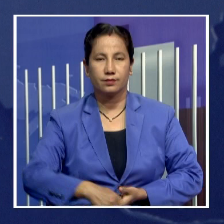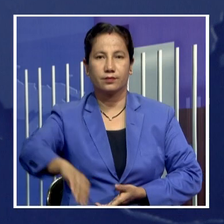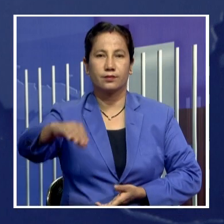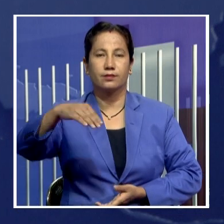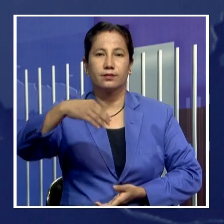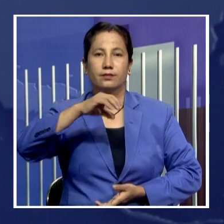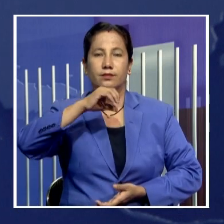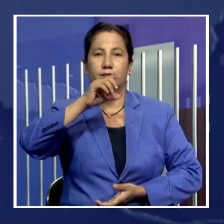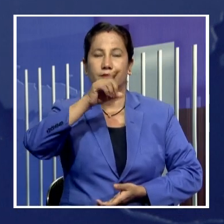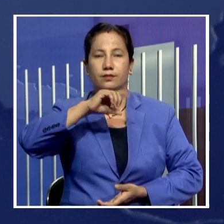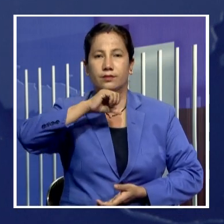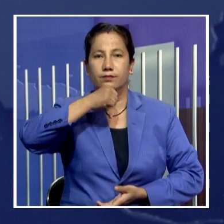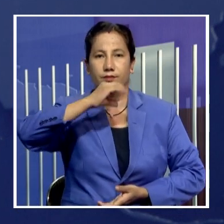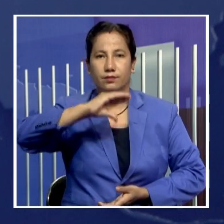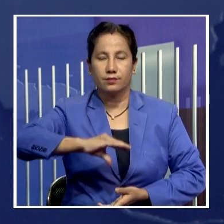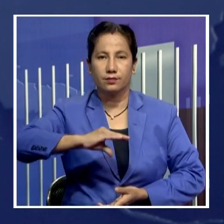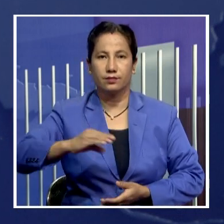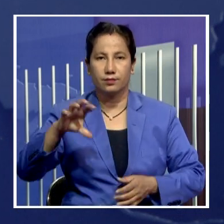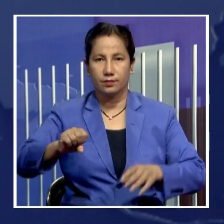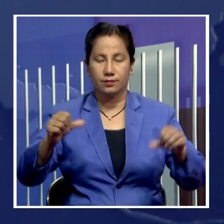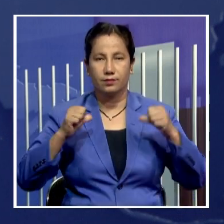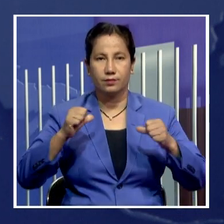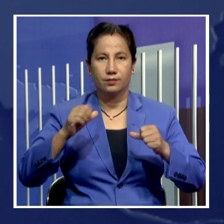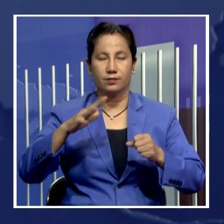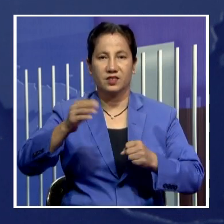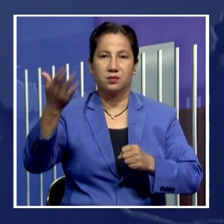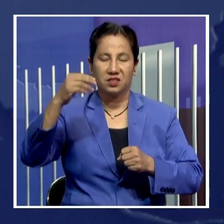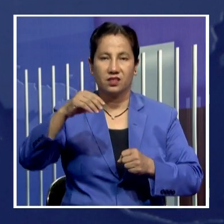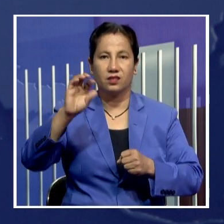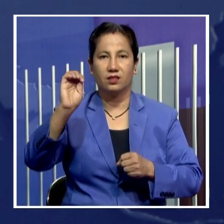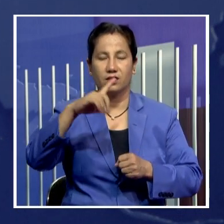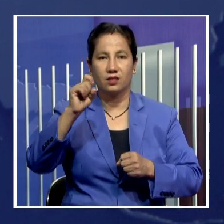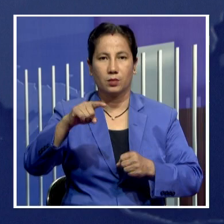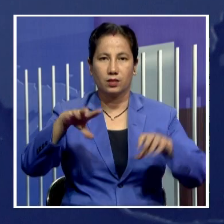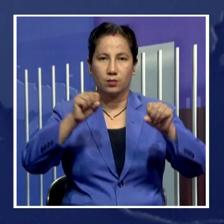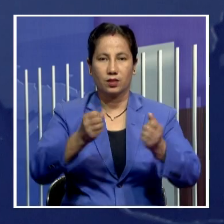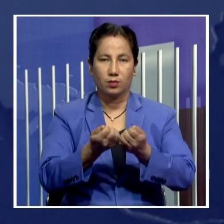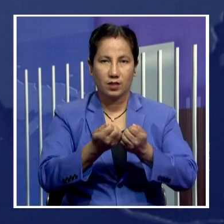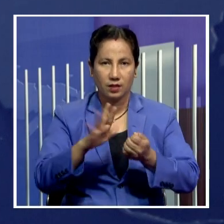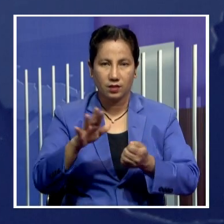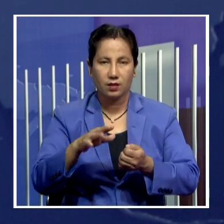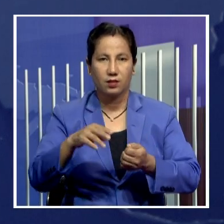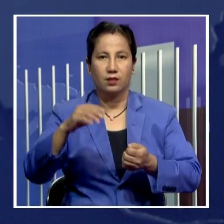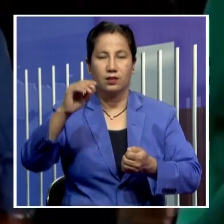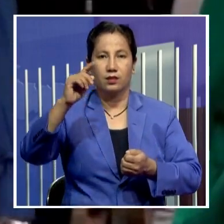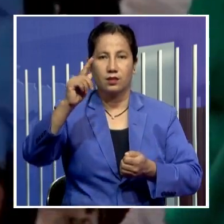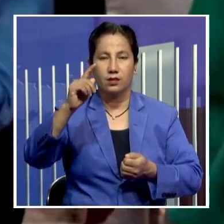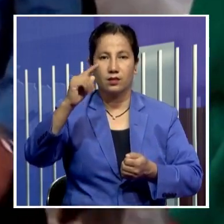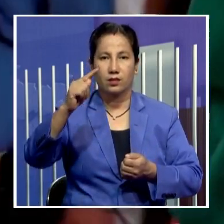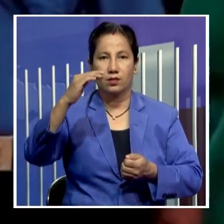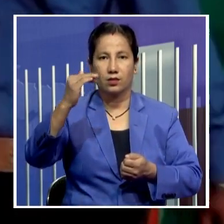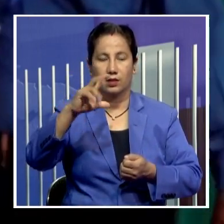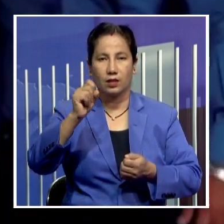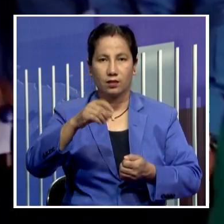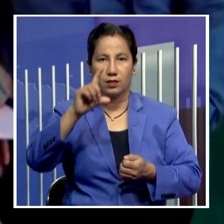नाबालिगलाई बलात्कार गरेको आरोप लागेका राष्ट्रिय क्रिकेट टोलीका पूर्व कप्तान सन्दीप लामिछाने आज पक्राउ परेका छन्। कतार एयरवेजबाट दोहा